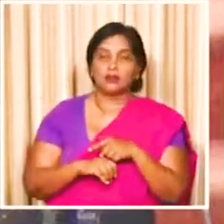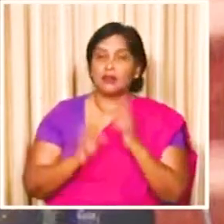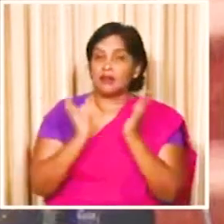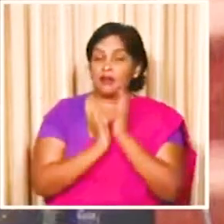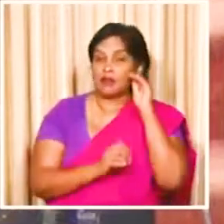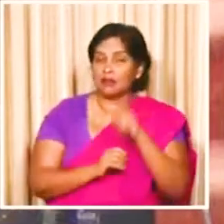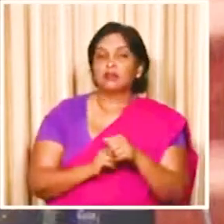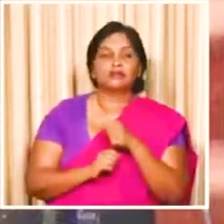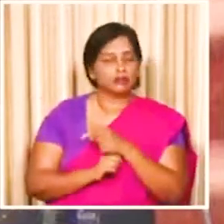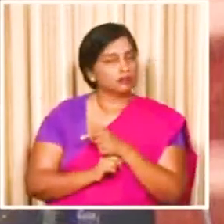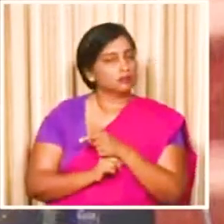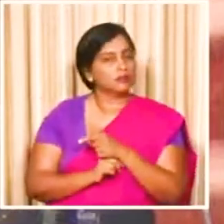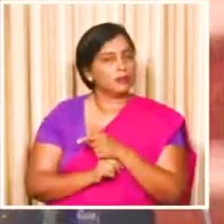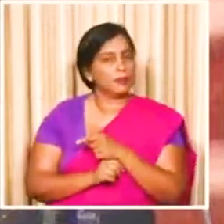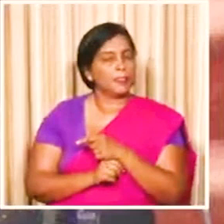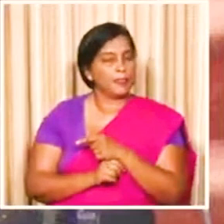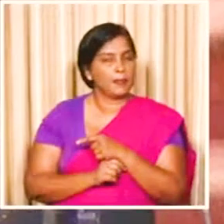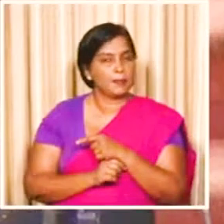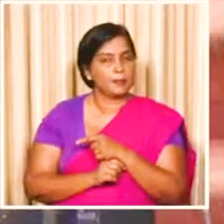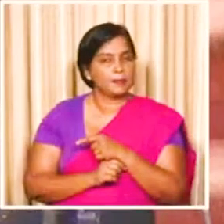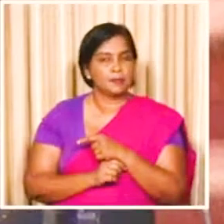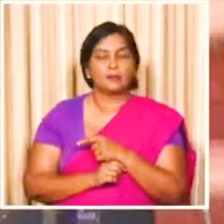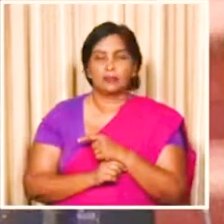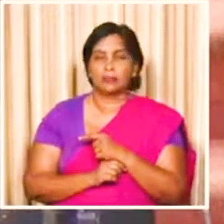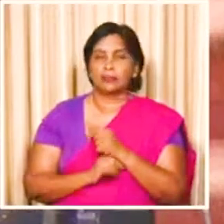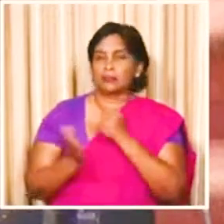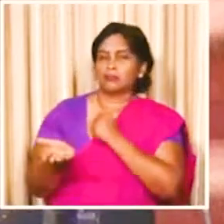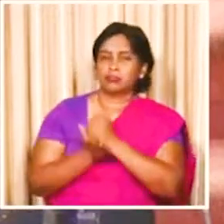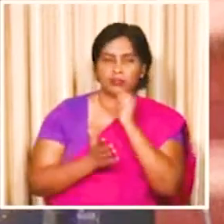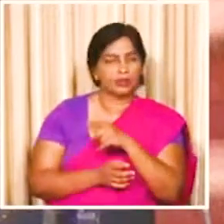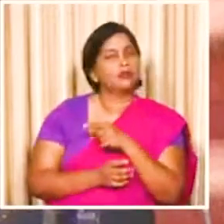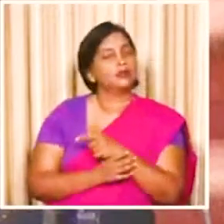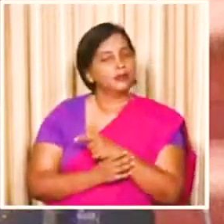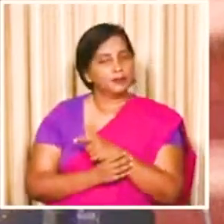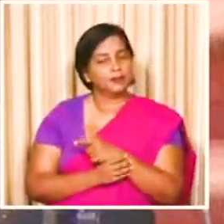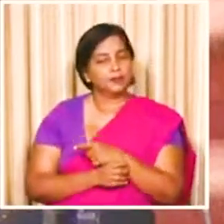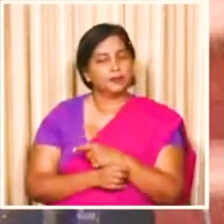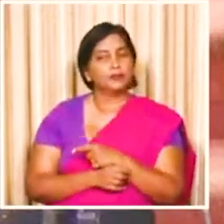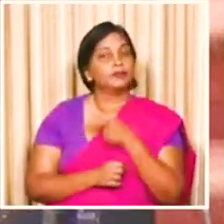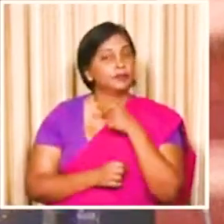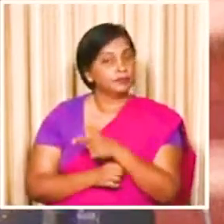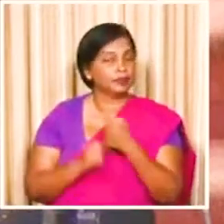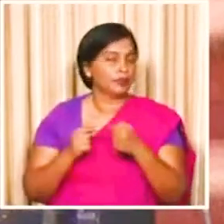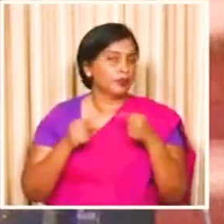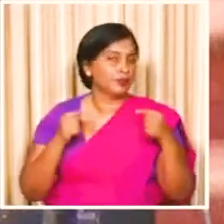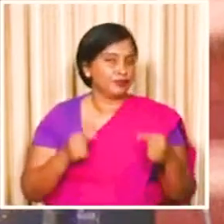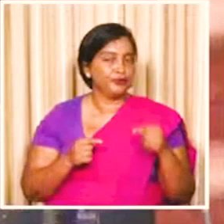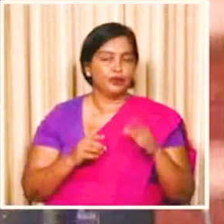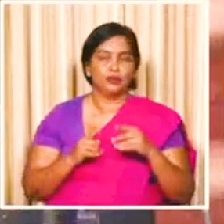விடயங்கள் டிசிசி அபிவிருத்தி குழுவிலும் பேசப்படுகிறது, ஆனால் அதுக்கான நடவடிக்கைகள்